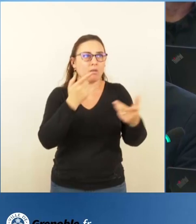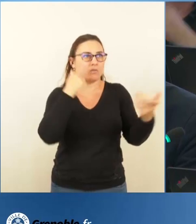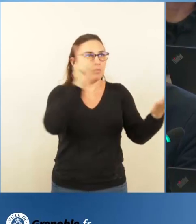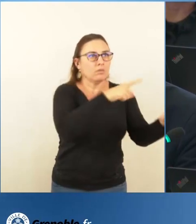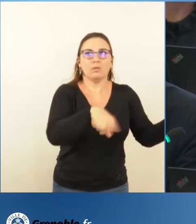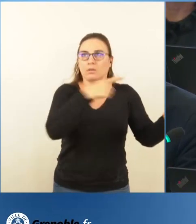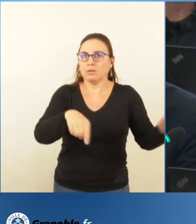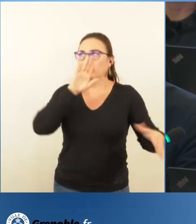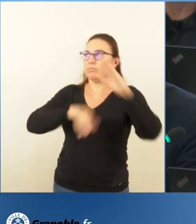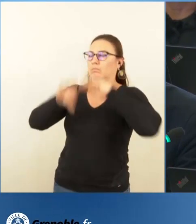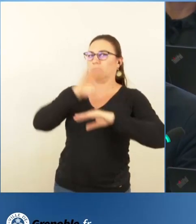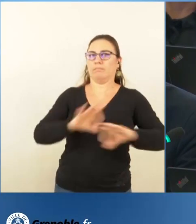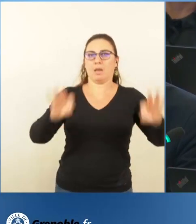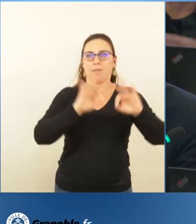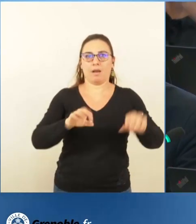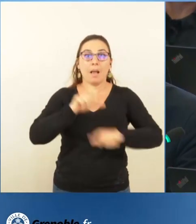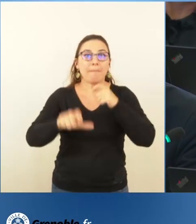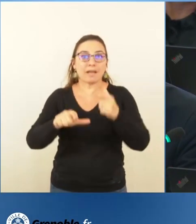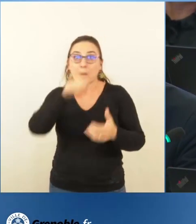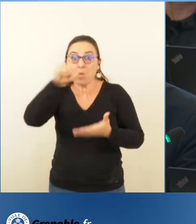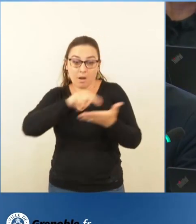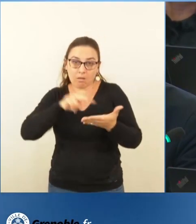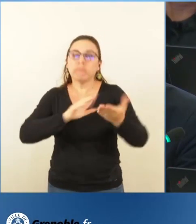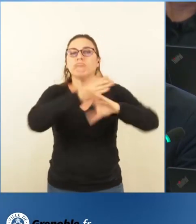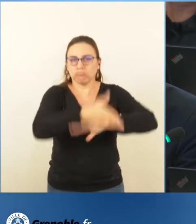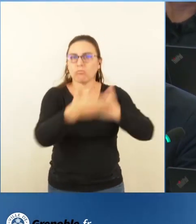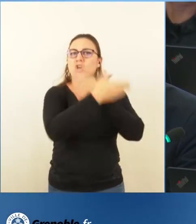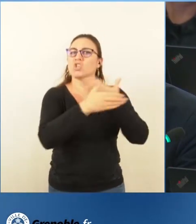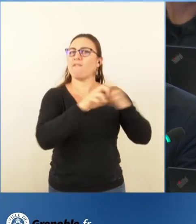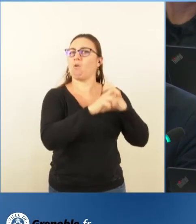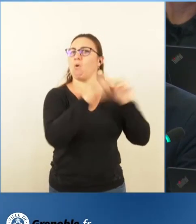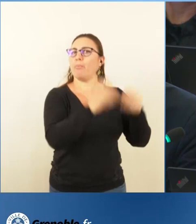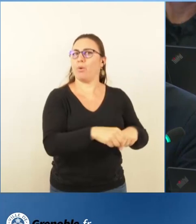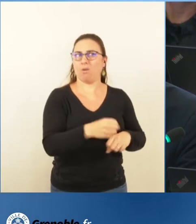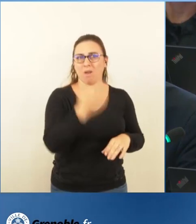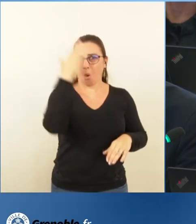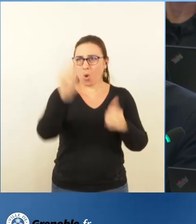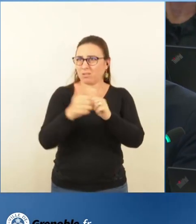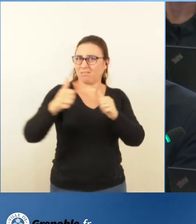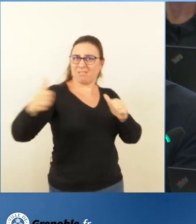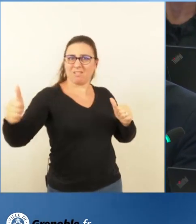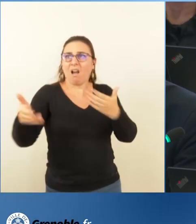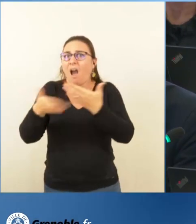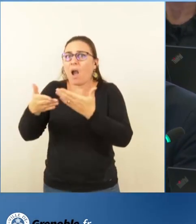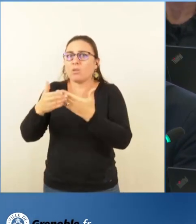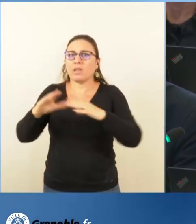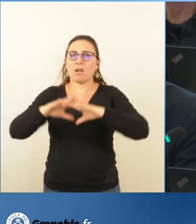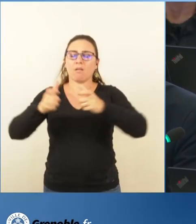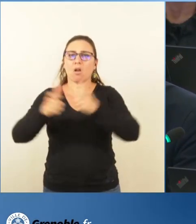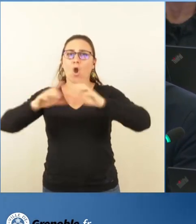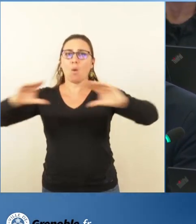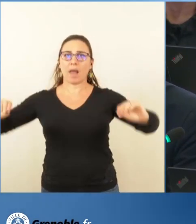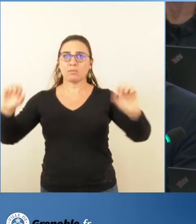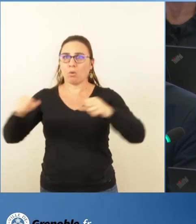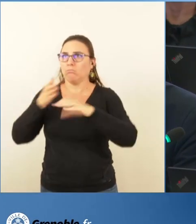car les lecteurs assidus n'auront aucun mal à aller à Chavant ce sont les autres qui bénéficiaient d'une structure au pied de chez eux à même de